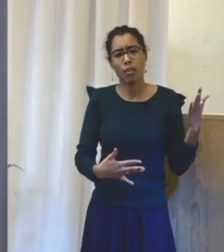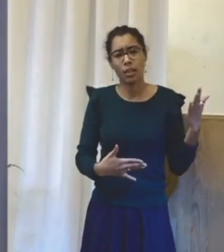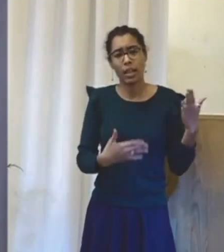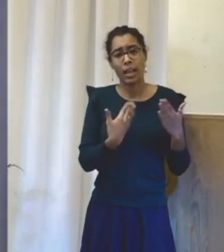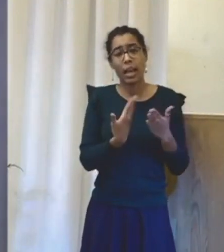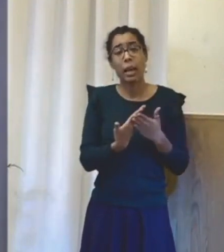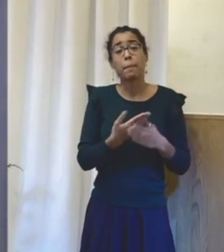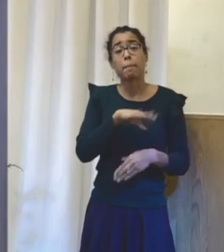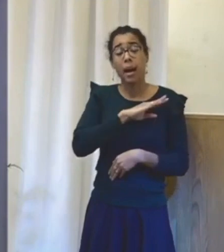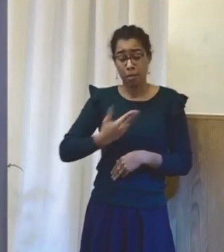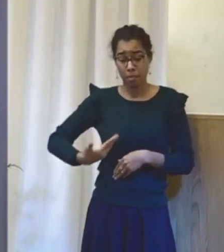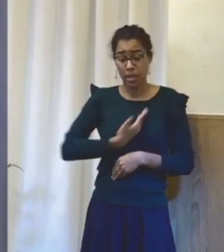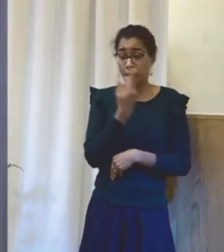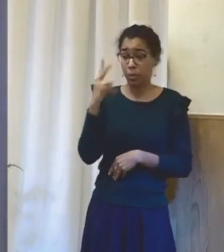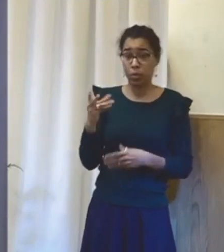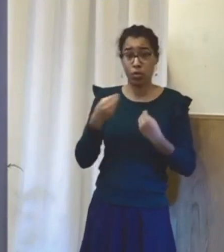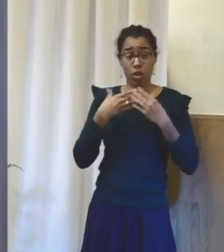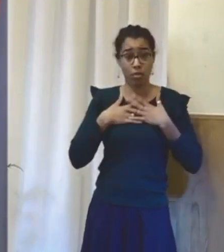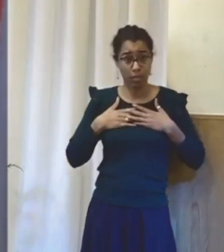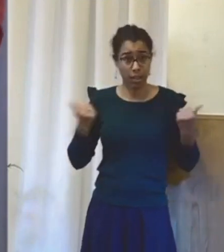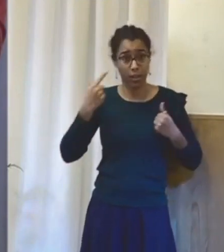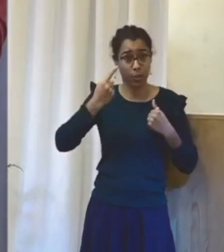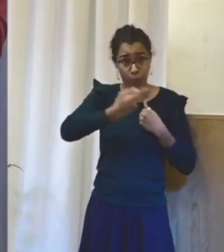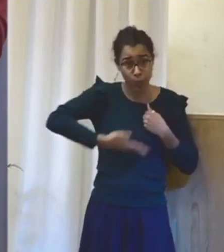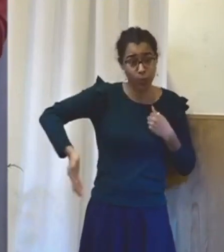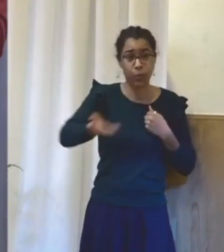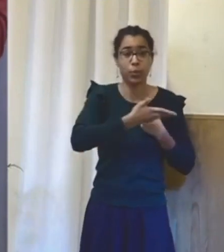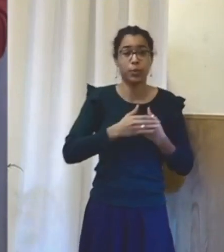par ses meurtrissures, nous sommes guéris.